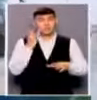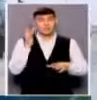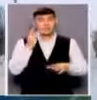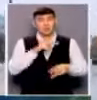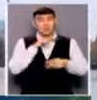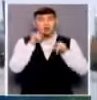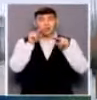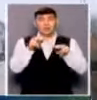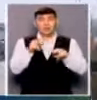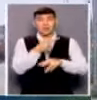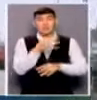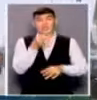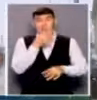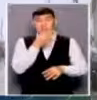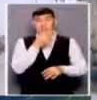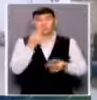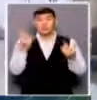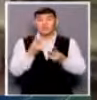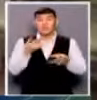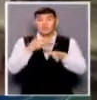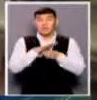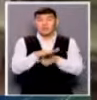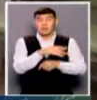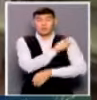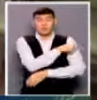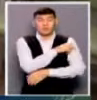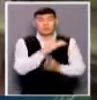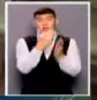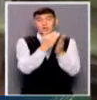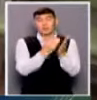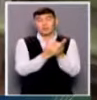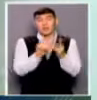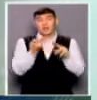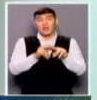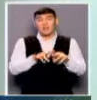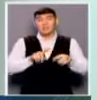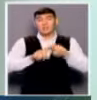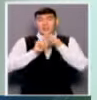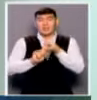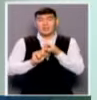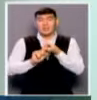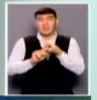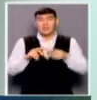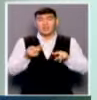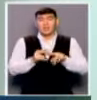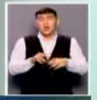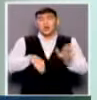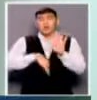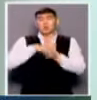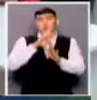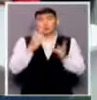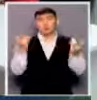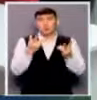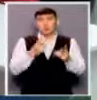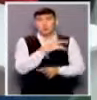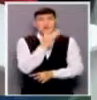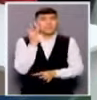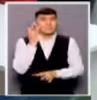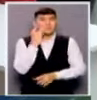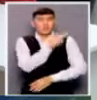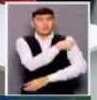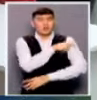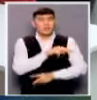медицинские учреждения и выполнять назначение врача. Ведь в условиях такой пандемии, как сейчас, лучше заранее посетить перинатальный